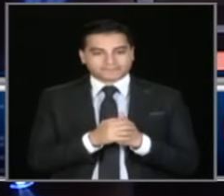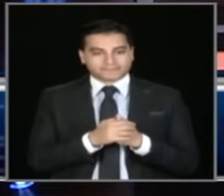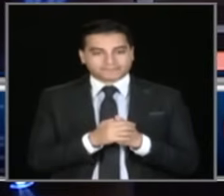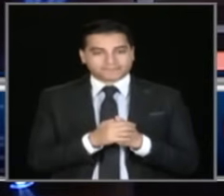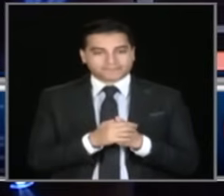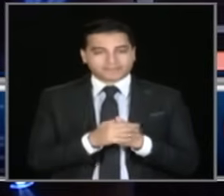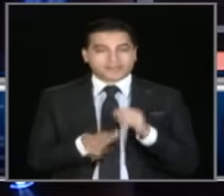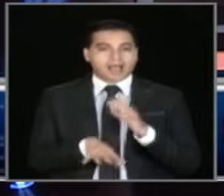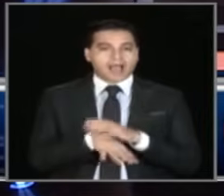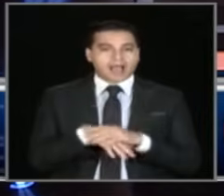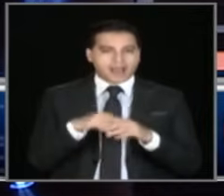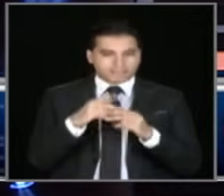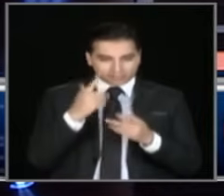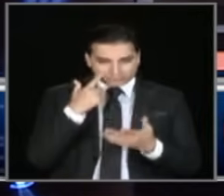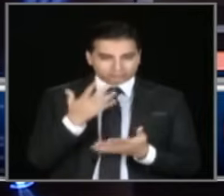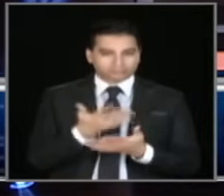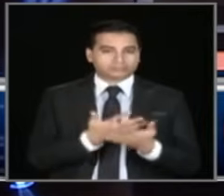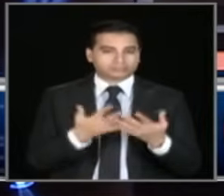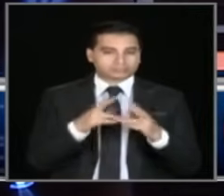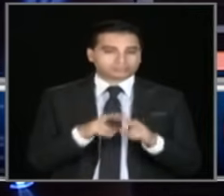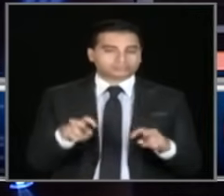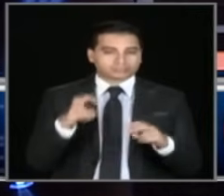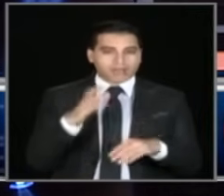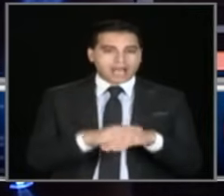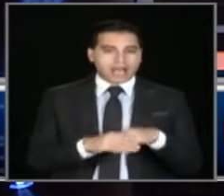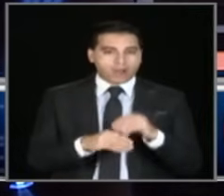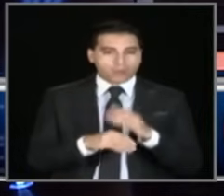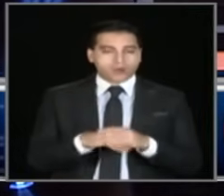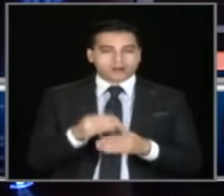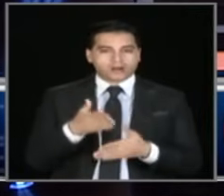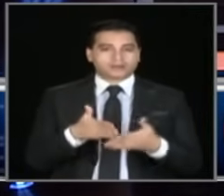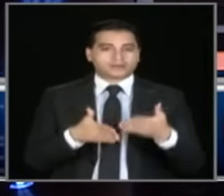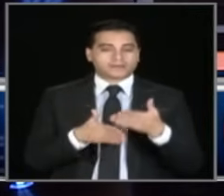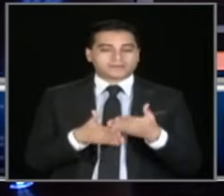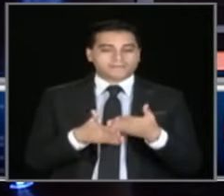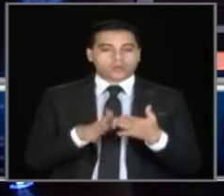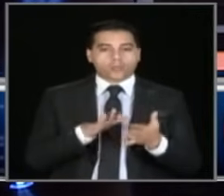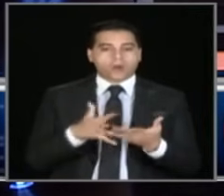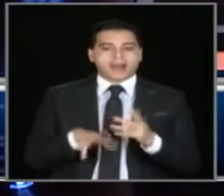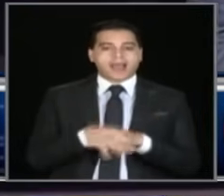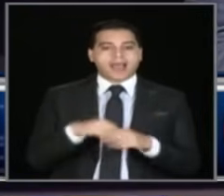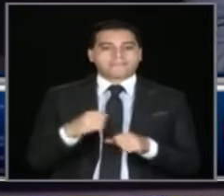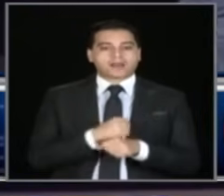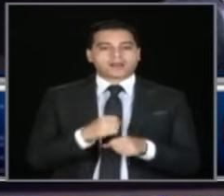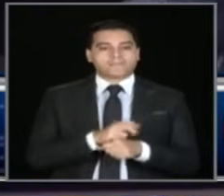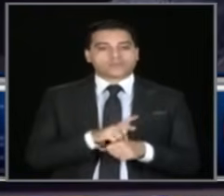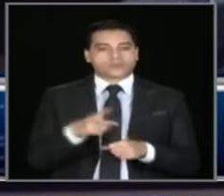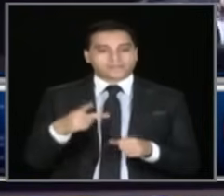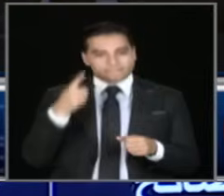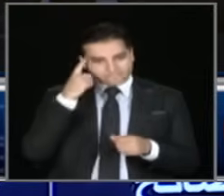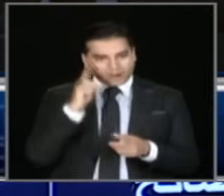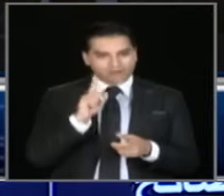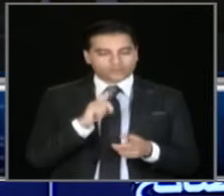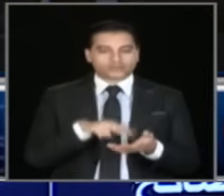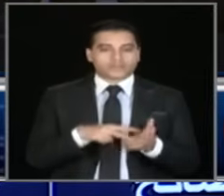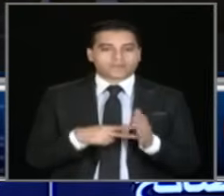1866. عملوا استطلاع رأي حول ترميمها ولا استخدامها في شيء آخر، ما عرفوش ياخدوا